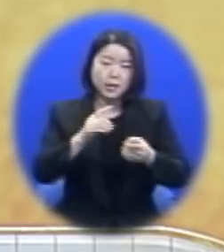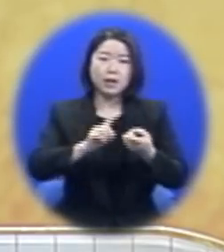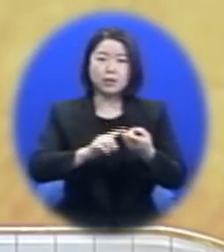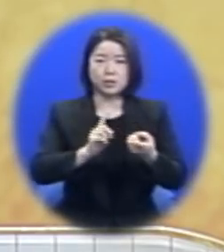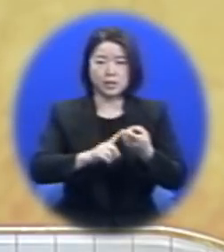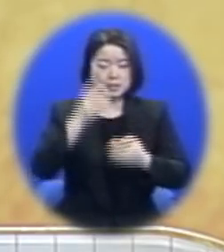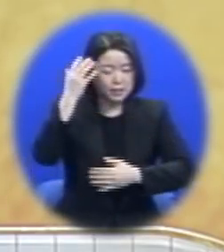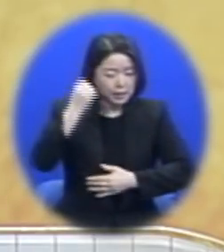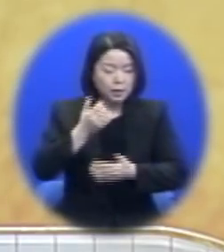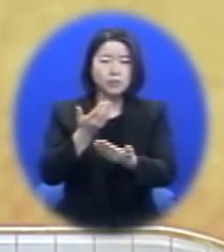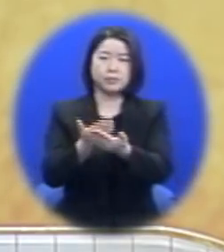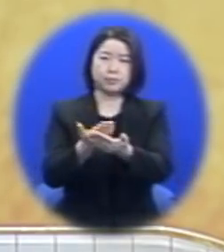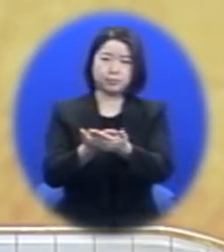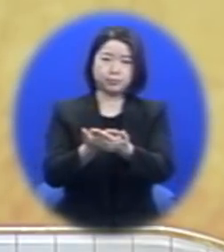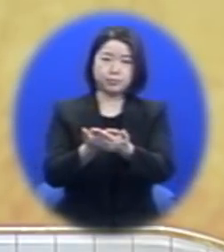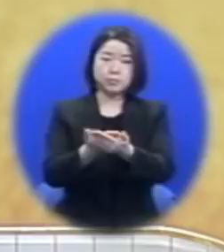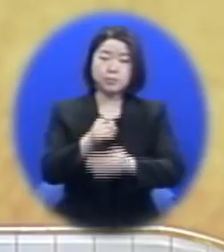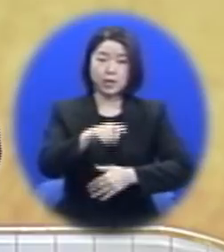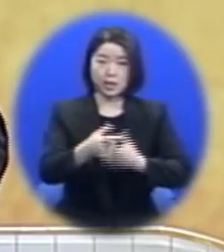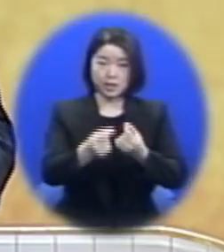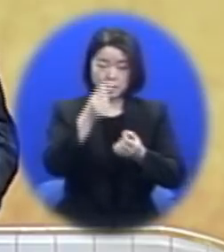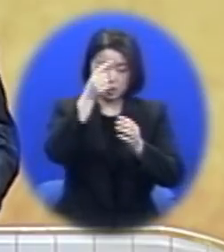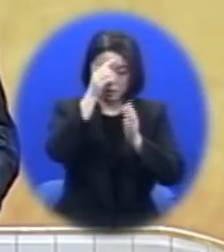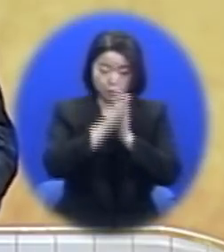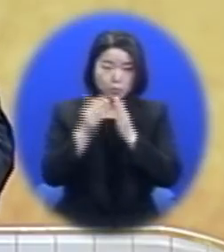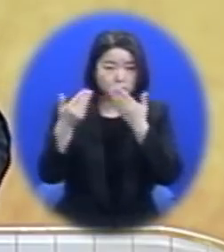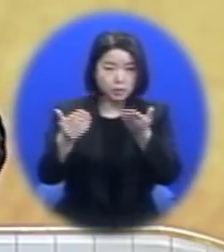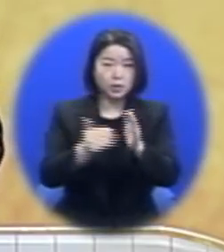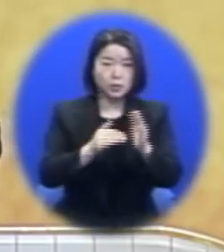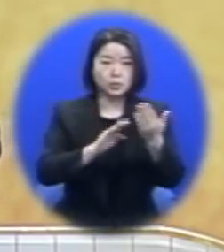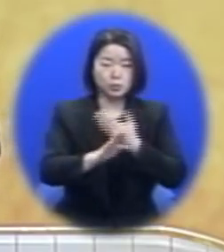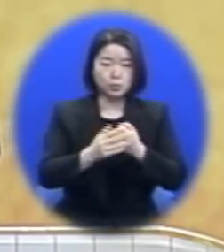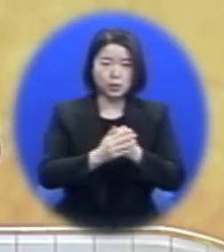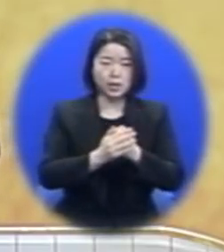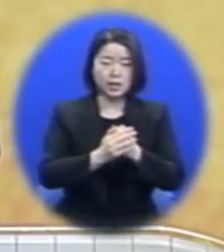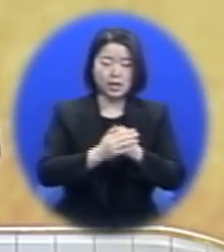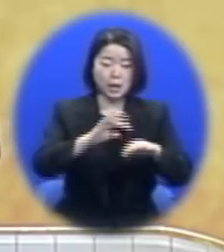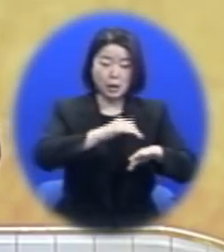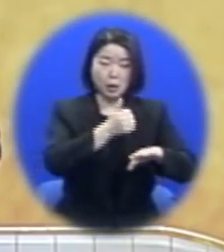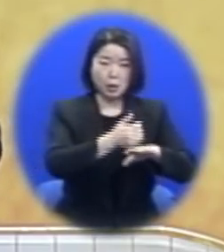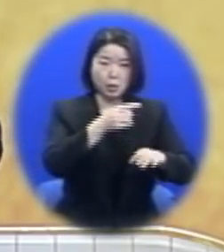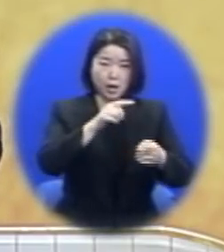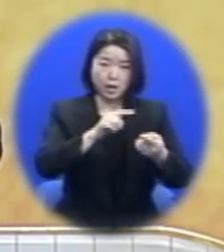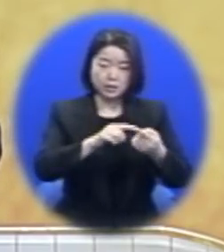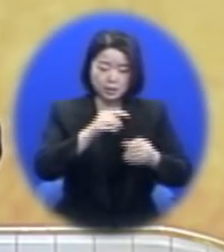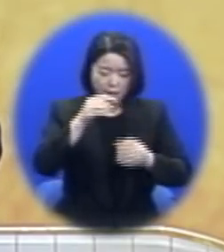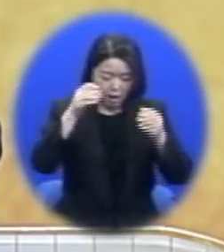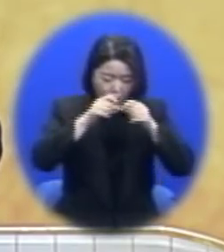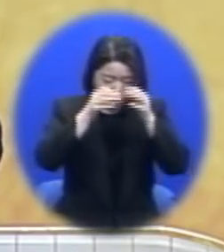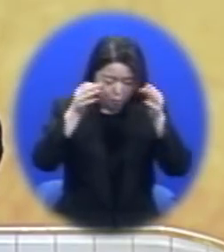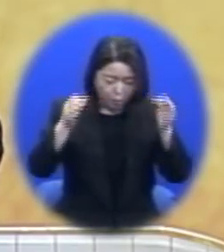기억하여 주십시오. 이렇게 기도하고 나서 히스기야는 한참 동안 흐느껴 울었다.